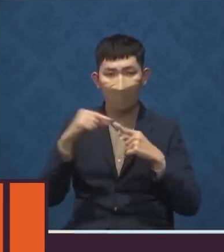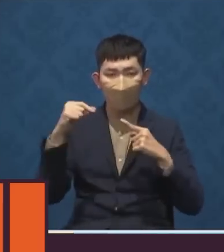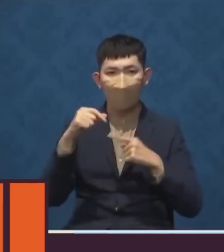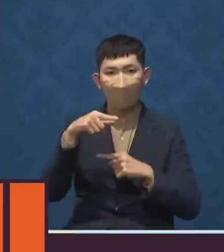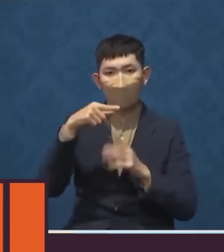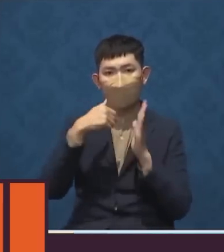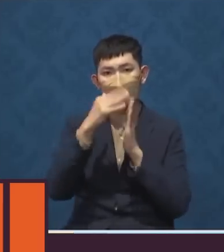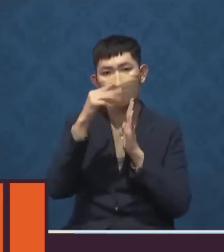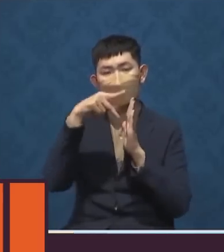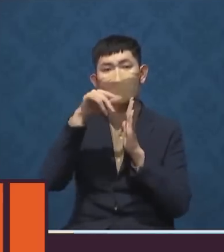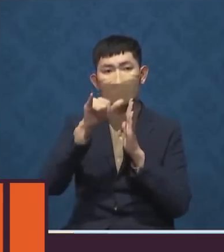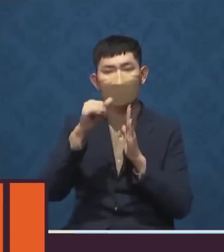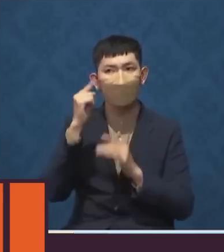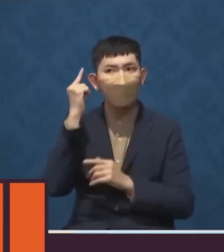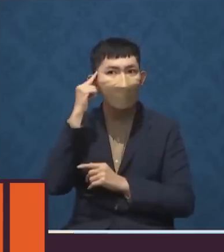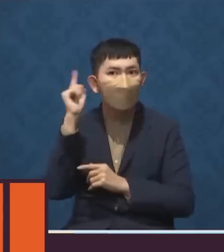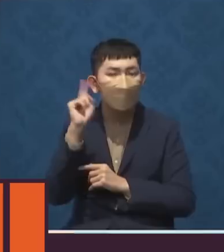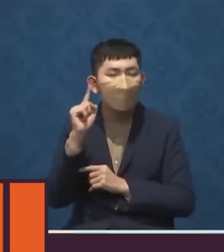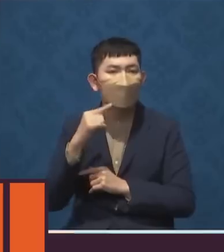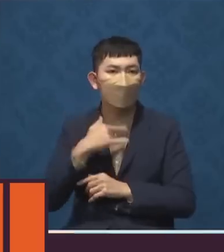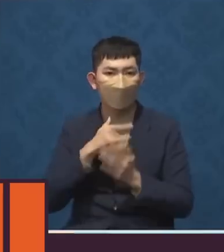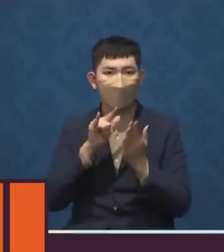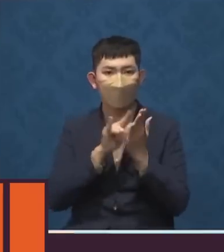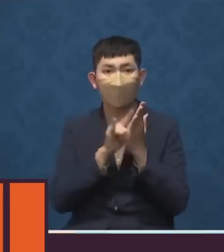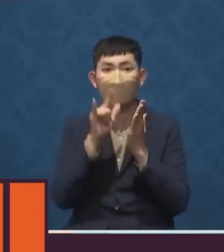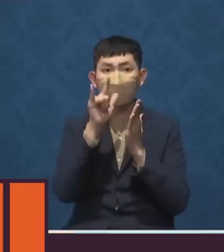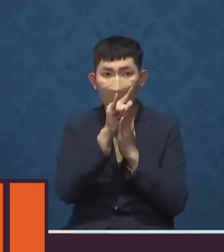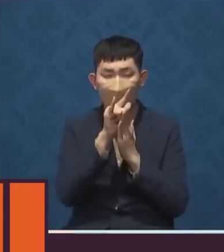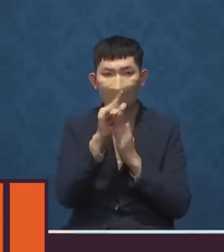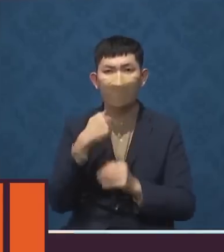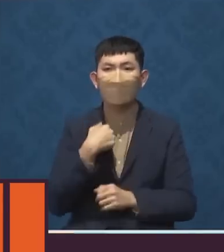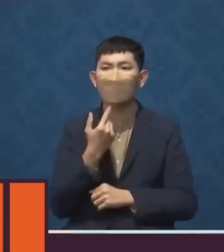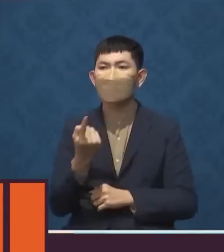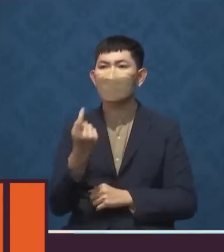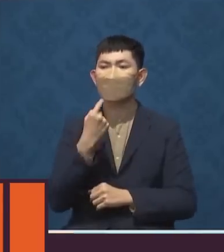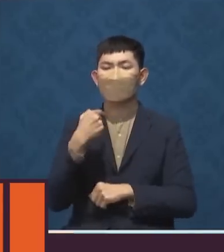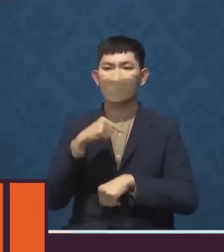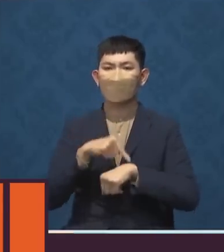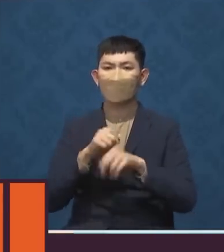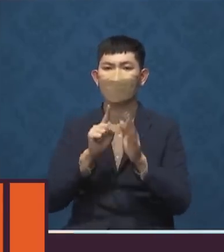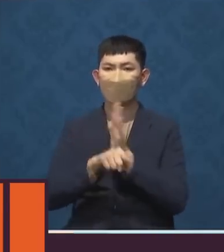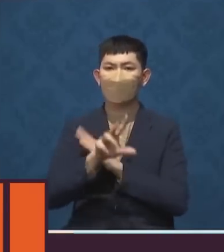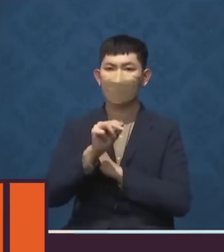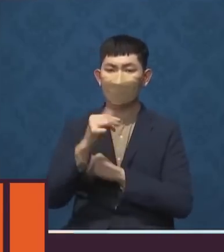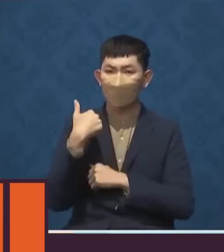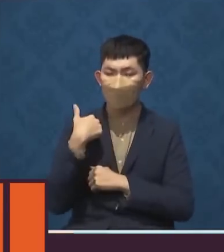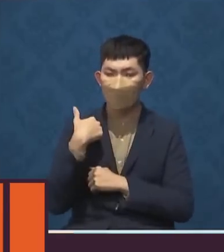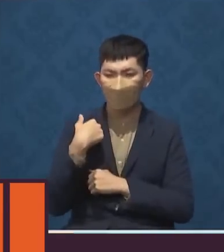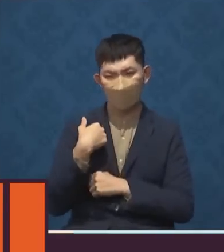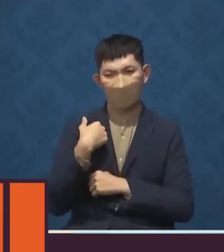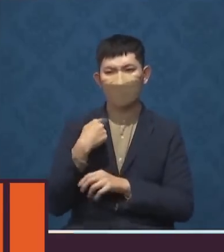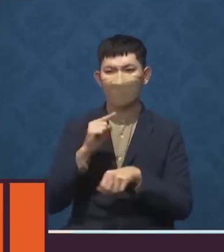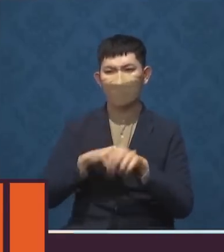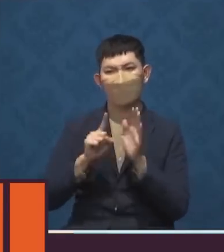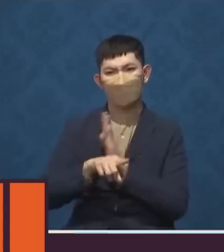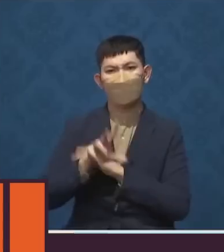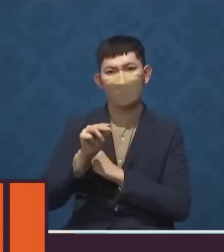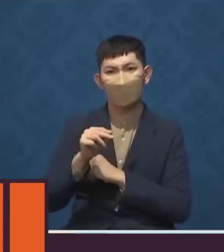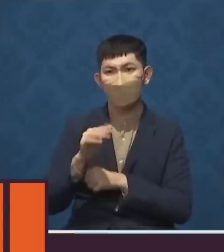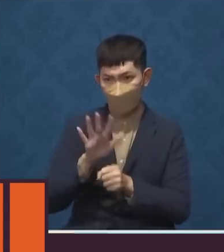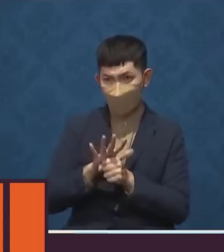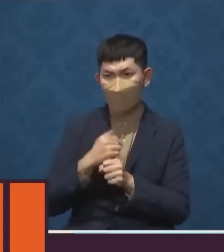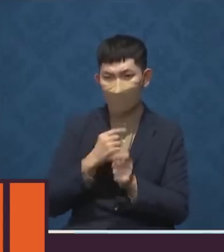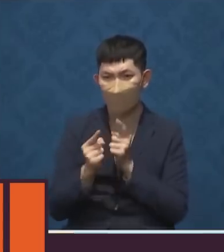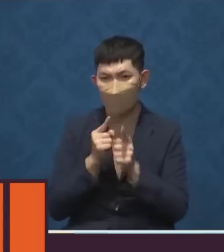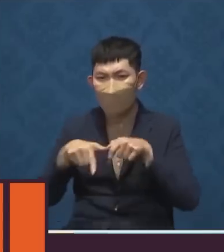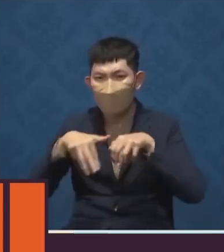นกับบ้างพรยาทจัวตรพยาวท่บอบผมพอมีเวลาครึ่งชั่โมงไหมผมกถามวอะไรกคร่งชั่โงเองมีเวลาพอเหรทจะคยก